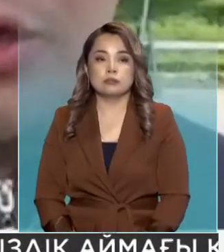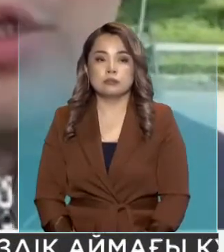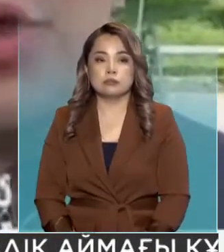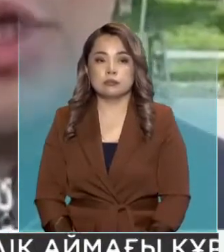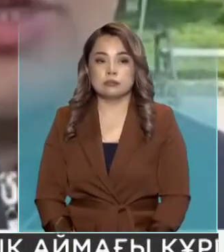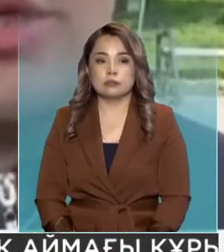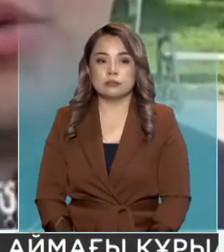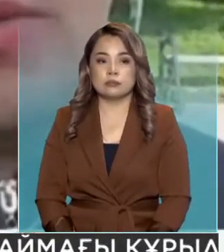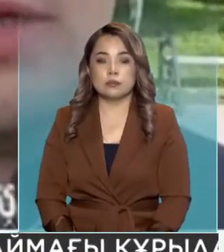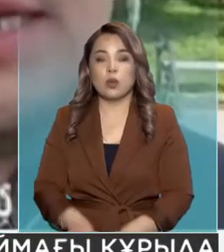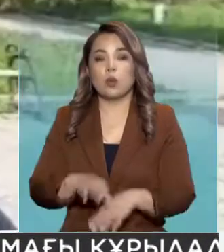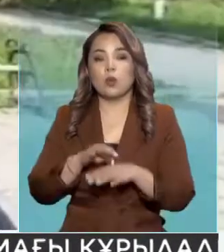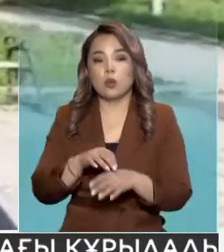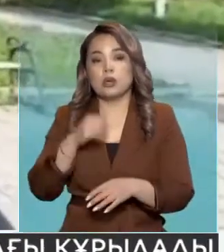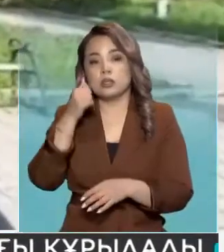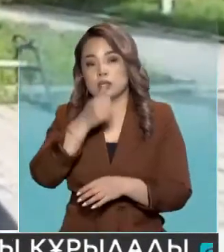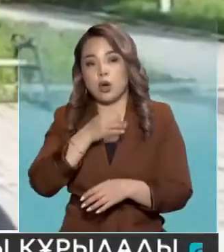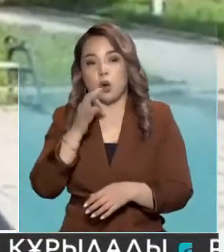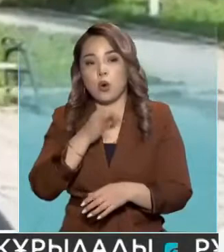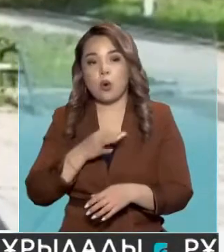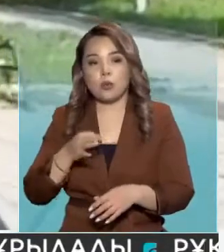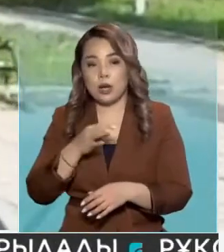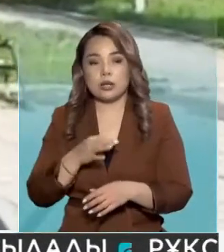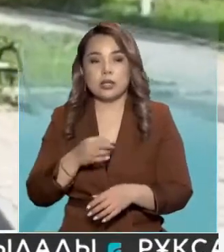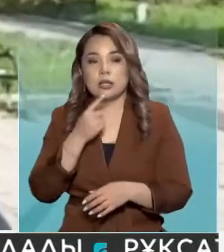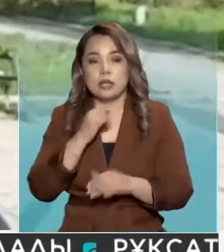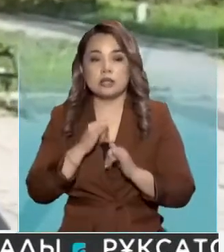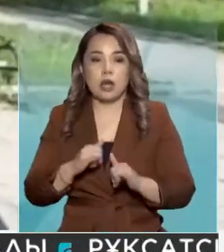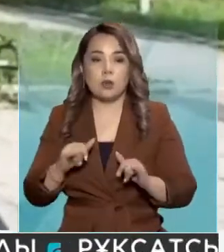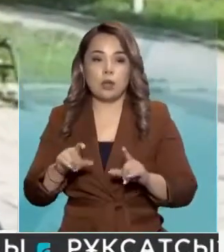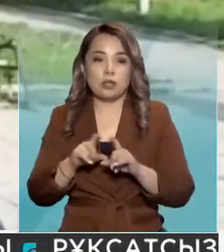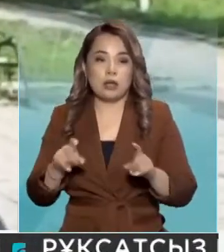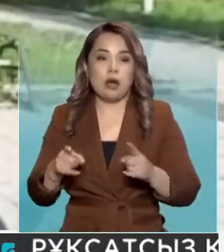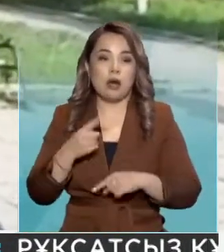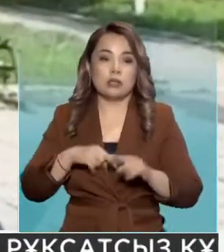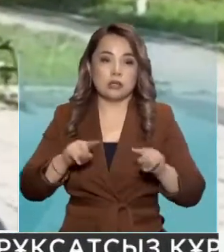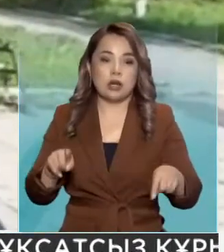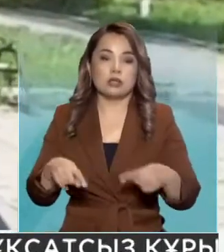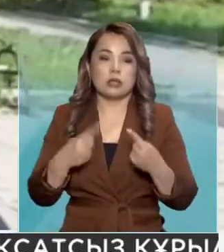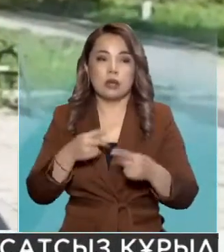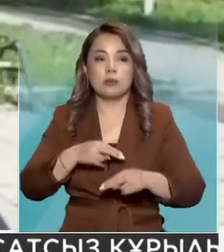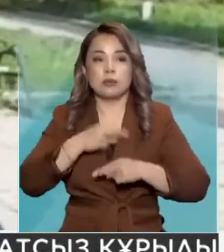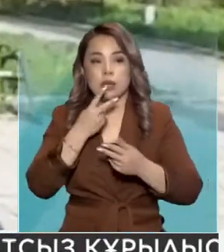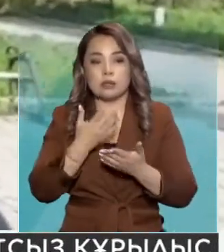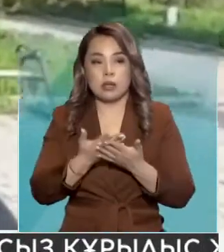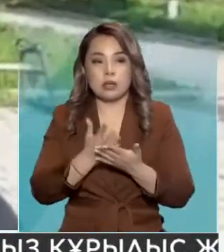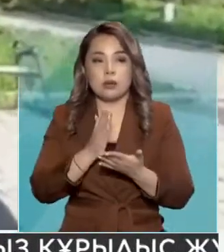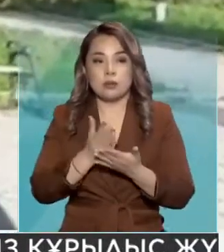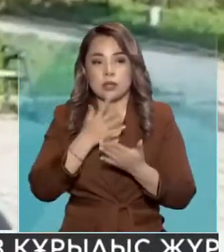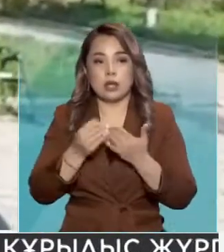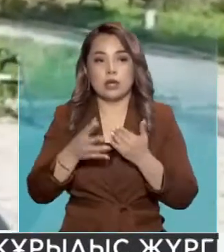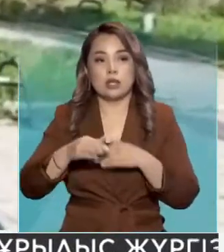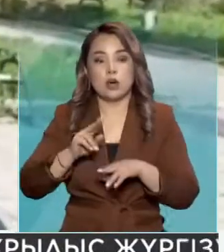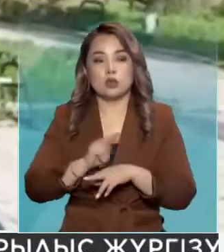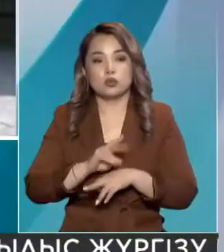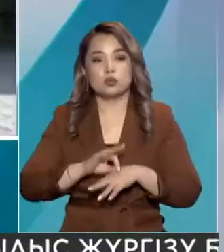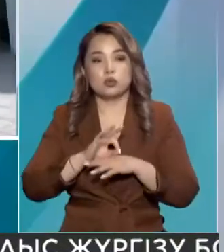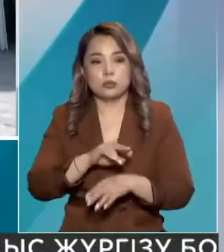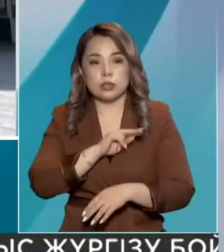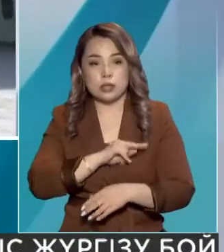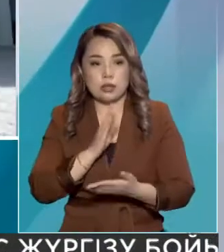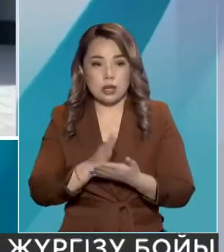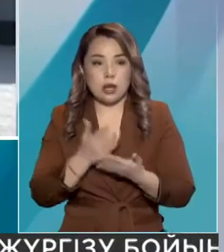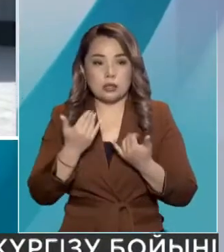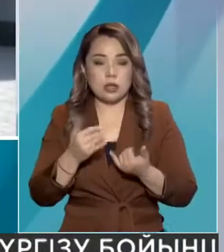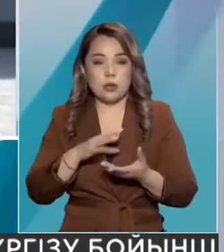Рахмет Гүлназ. Өткен жылы облыстық тілдер дамыту басқармасы нысандарға қайта қалпына атау беру бойынша өңірде зерделеу жұмыстарын жүргізген